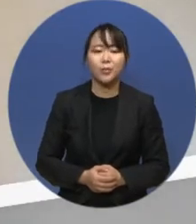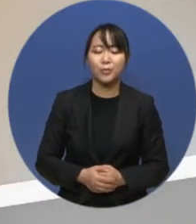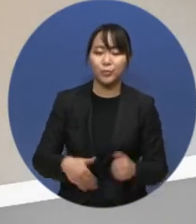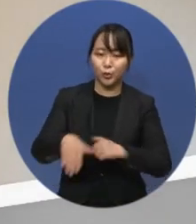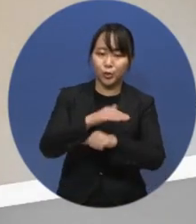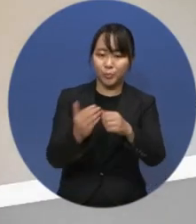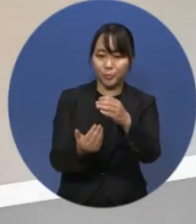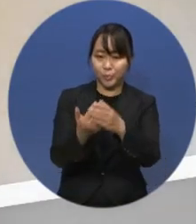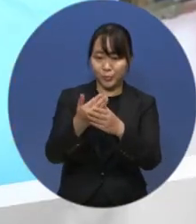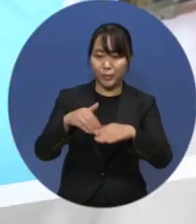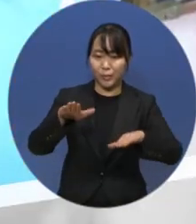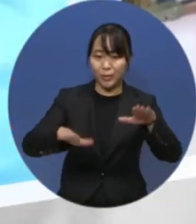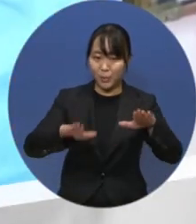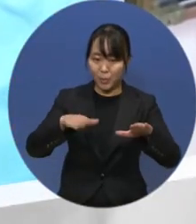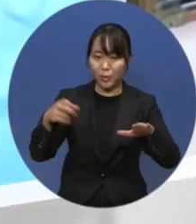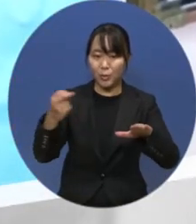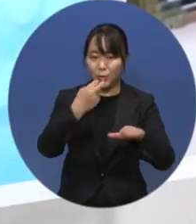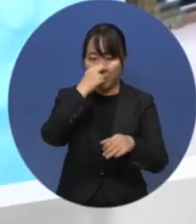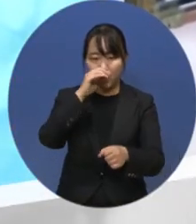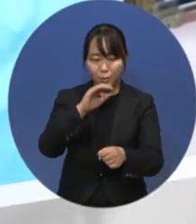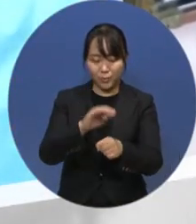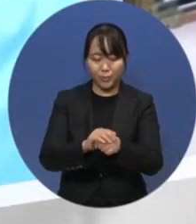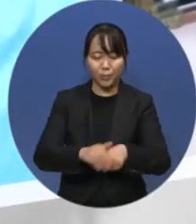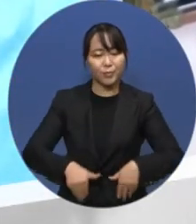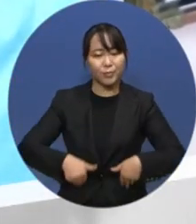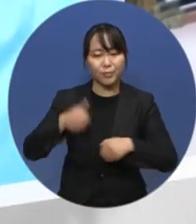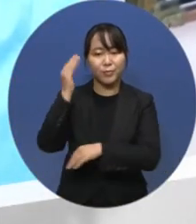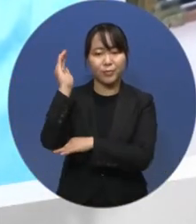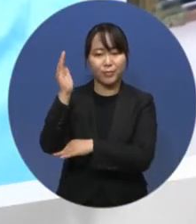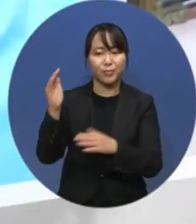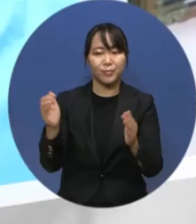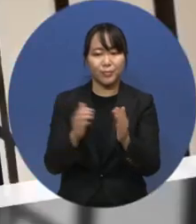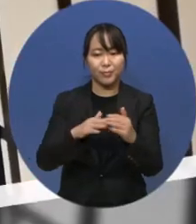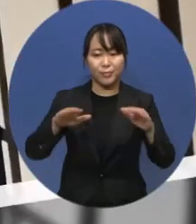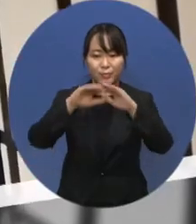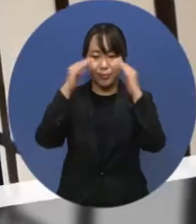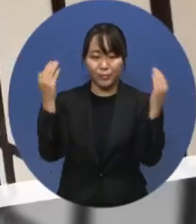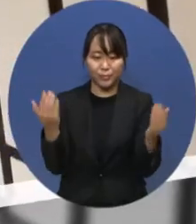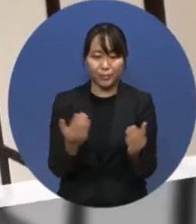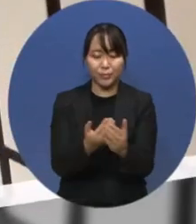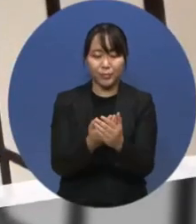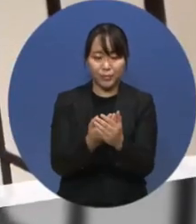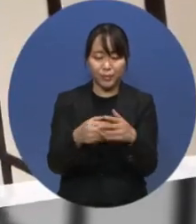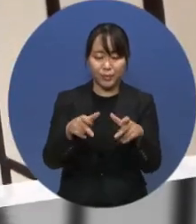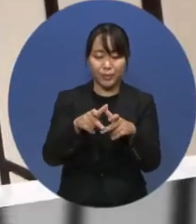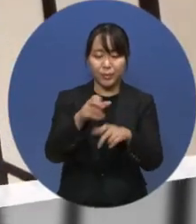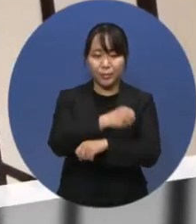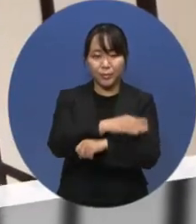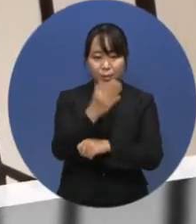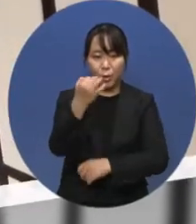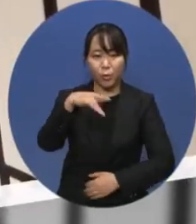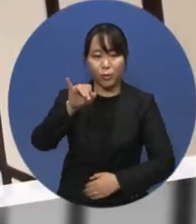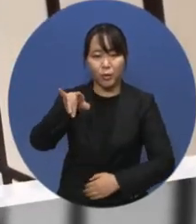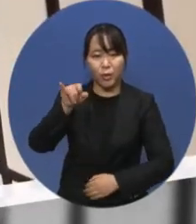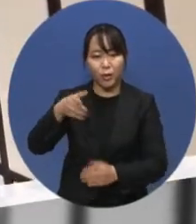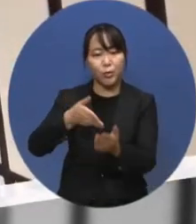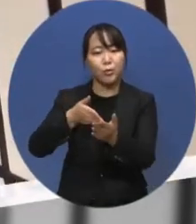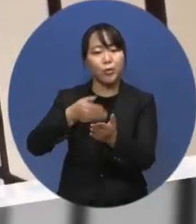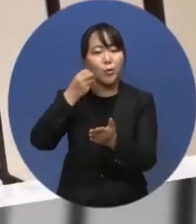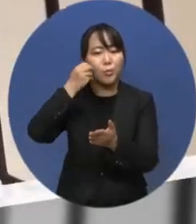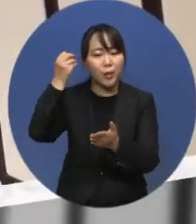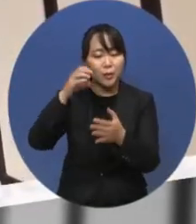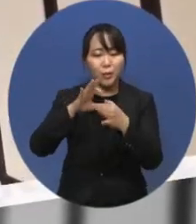우리 주변에서 일어나는 불공정한 사례부터 억울한 사연, 따뜻한 미담까지 장애인신문과 웰페어